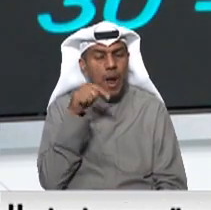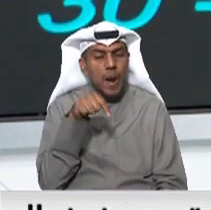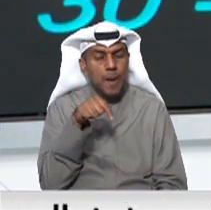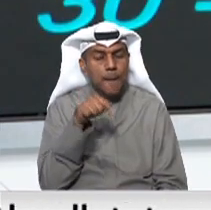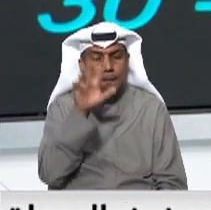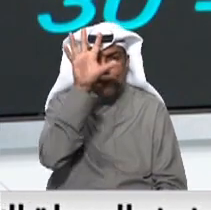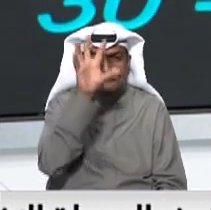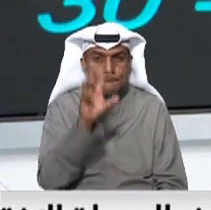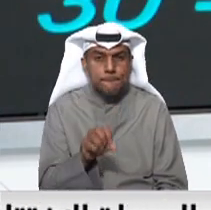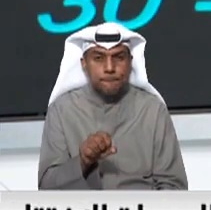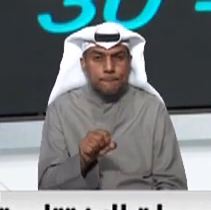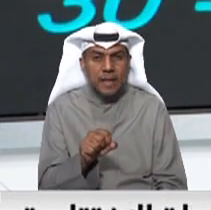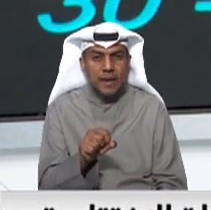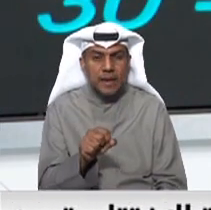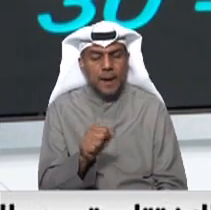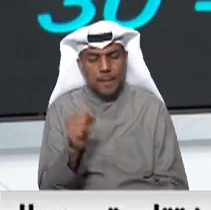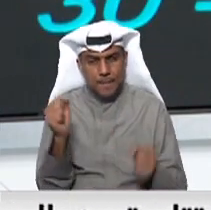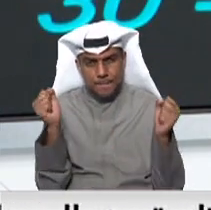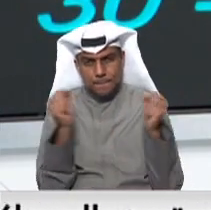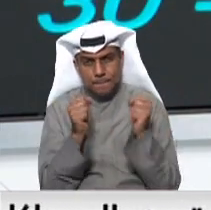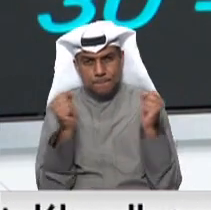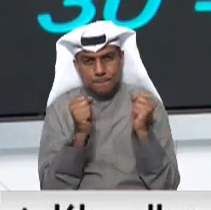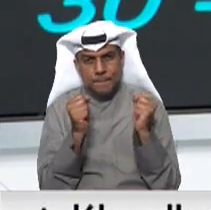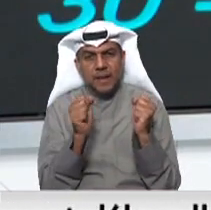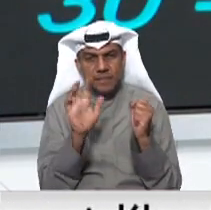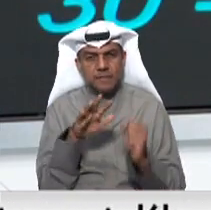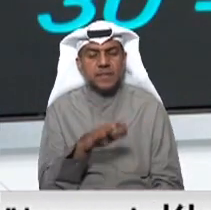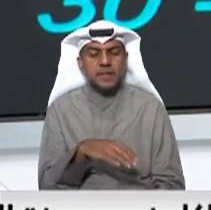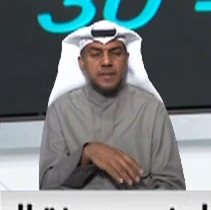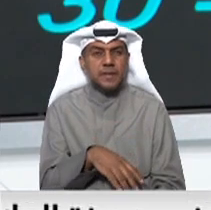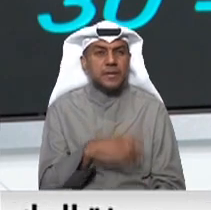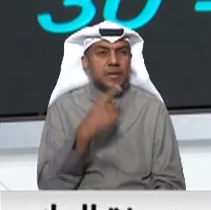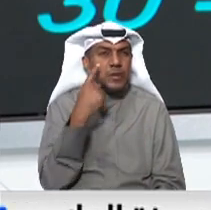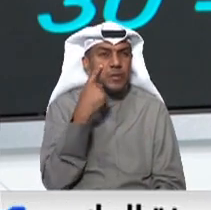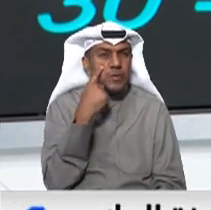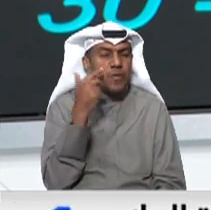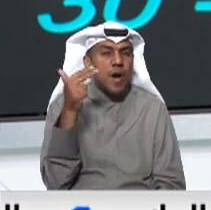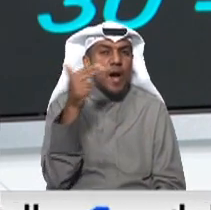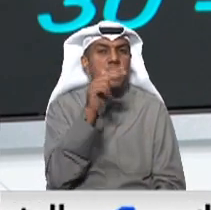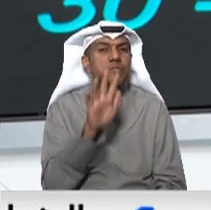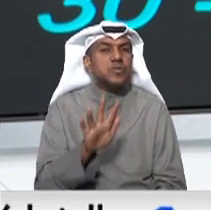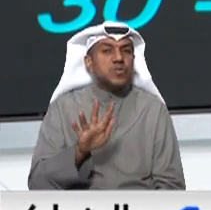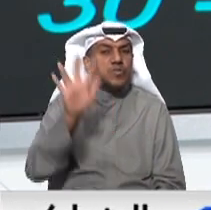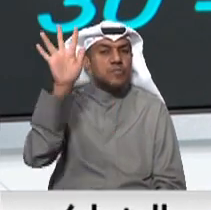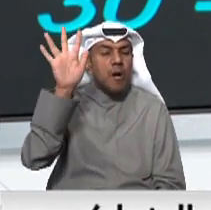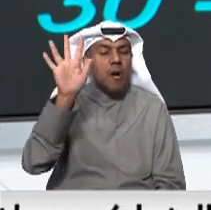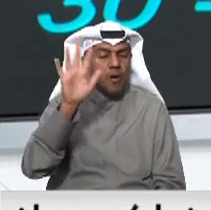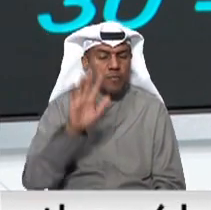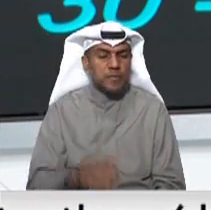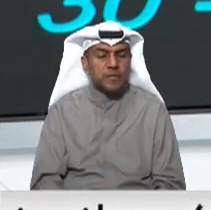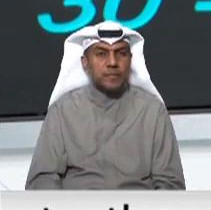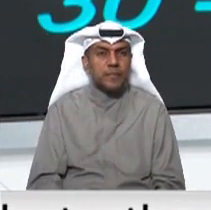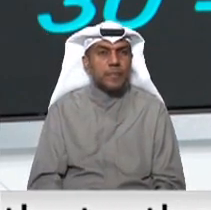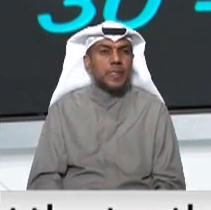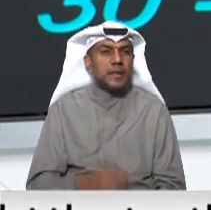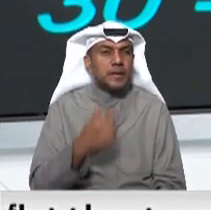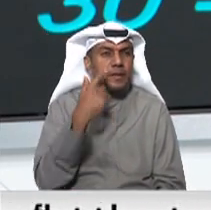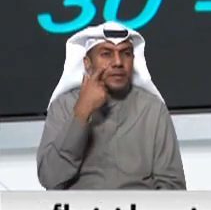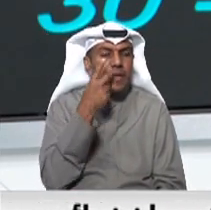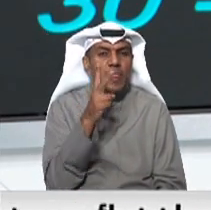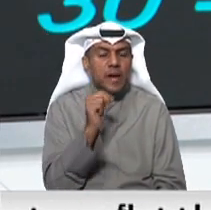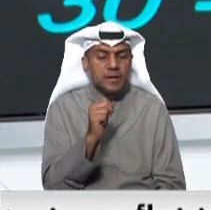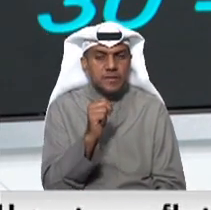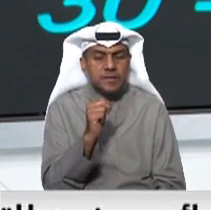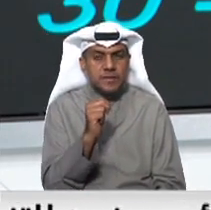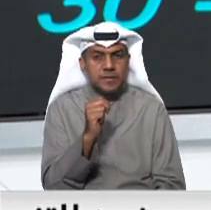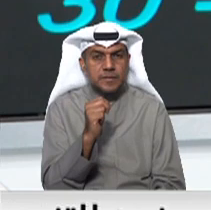هذه الليلة أجواء تميل إلى البرودة خاصة في بعض المناطق الغربية والمناطق الشمالية من دولة الكويت، شقاية والسالمي 12 درجة